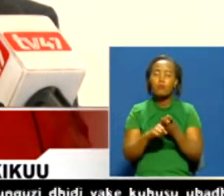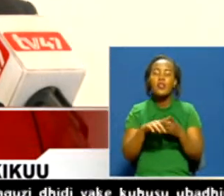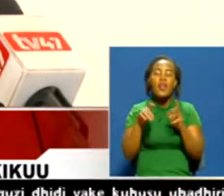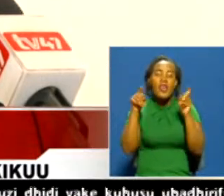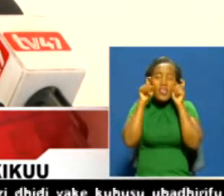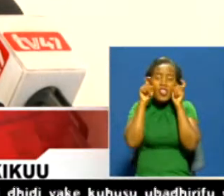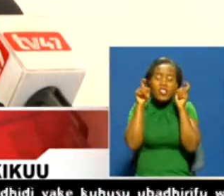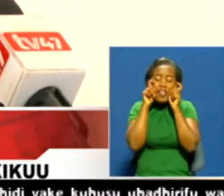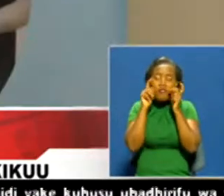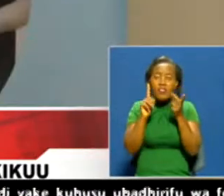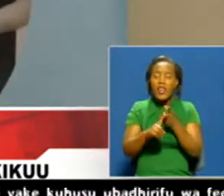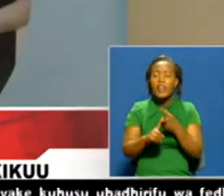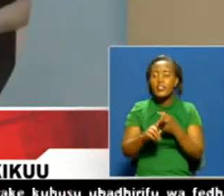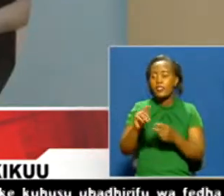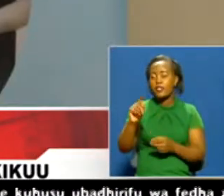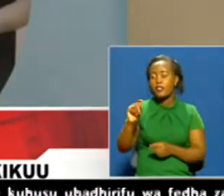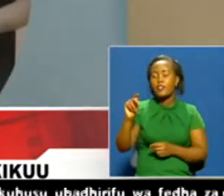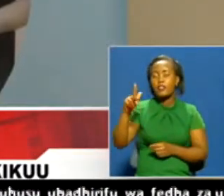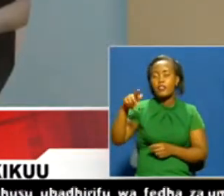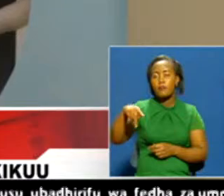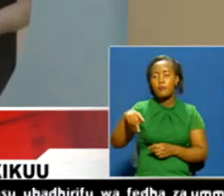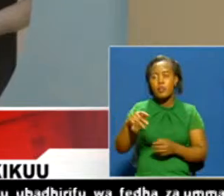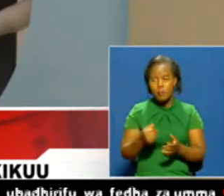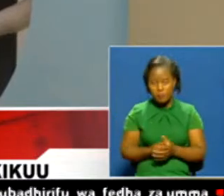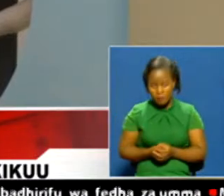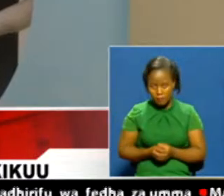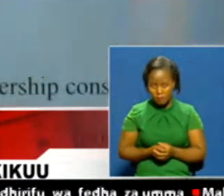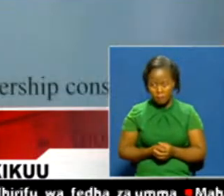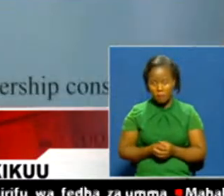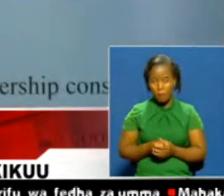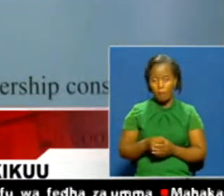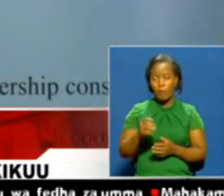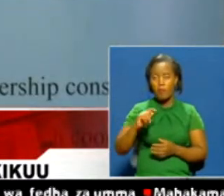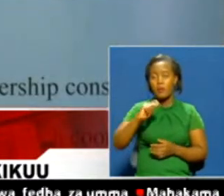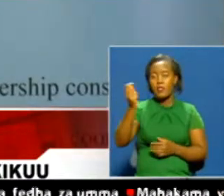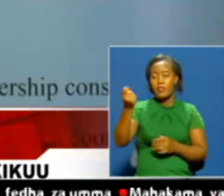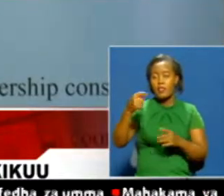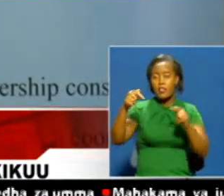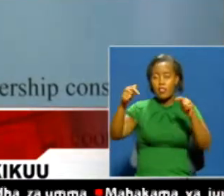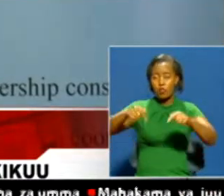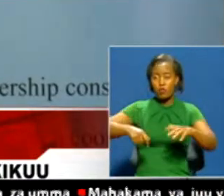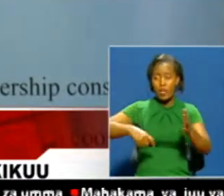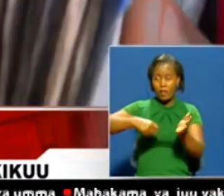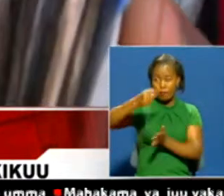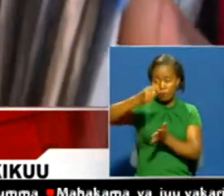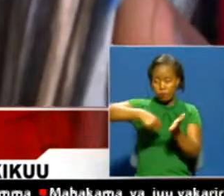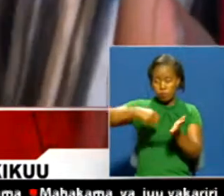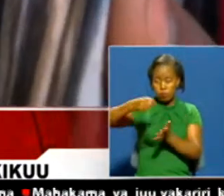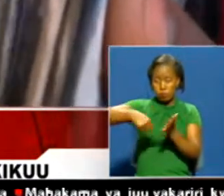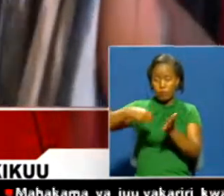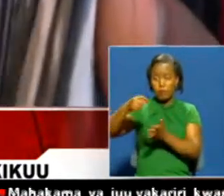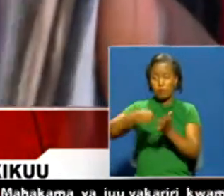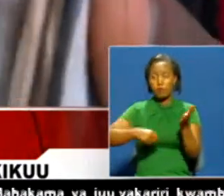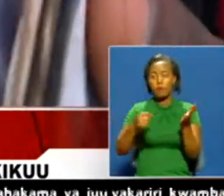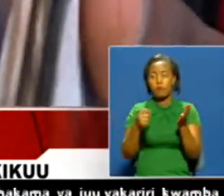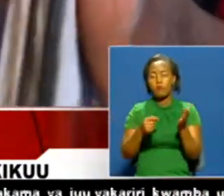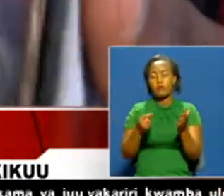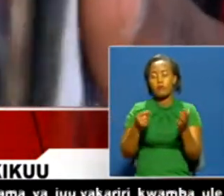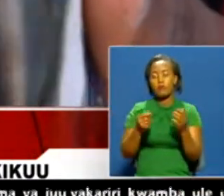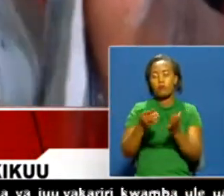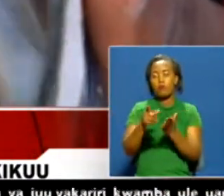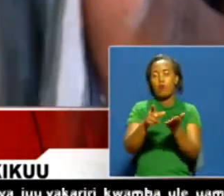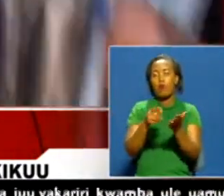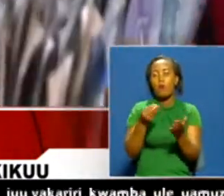current coronavirus pandemic. Kenya leo imetia saini ruzuku ya hazina ya kimataifa ya Globo ya takriban shilingi